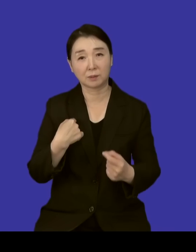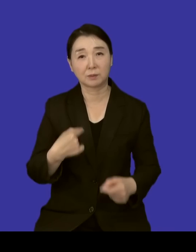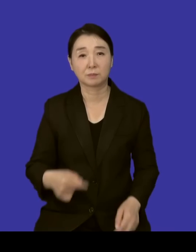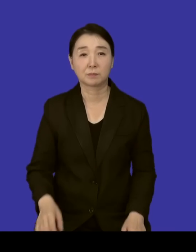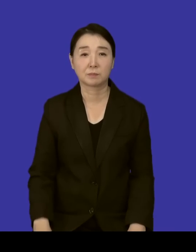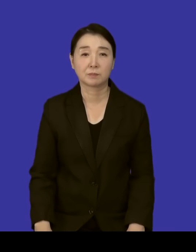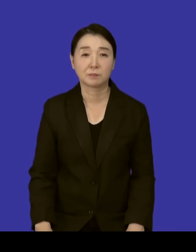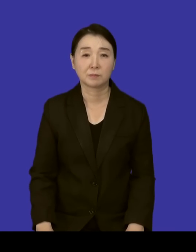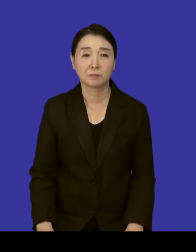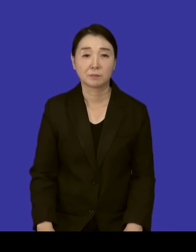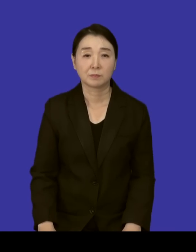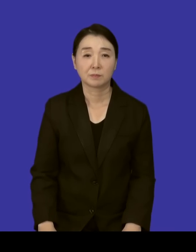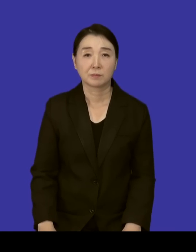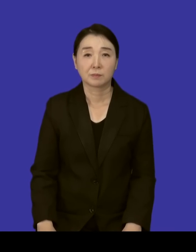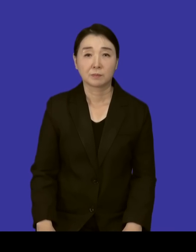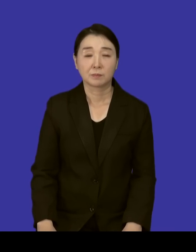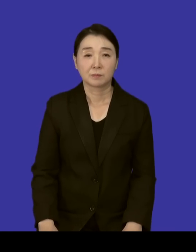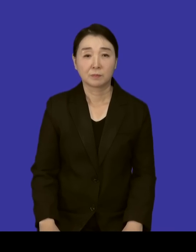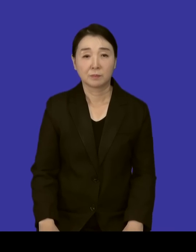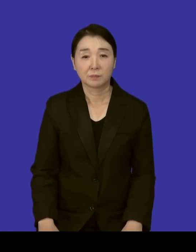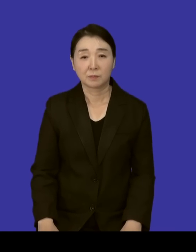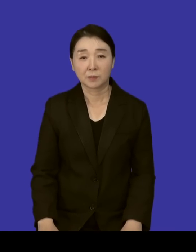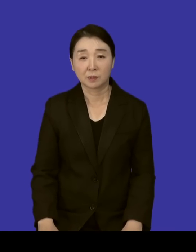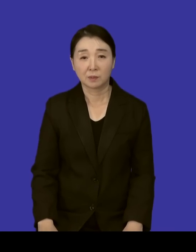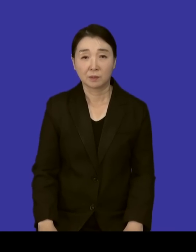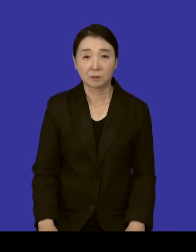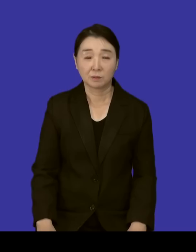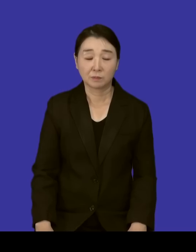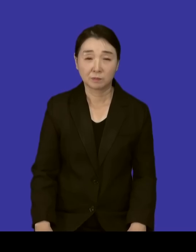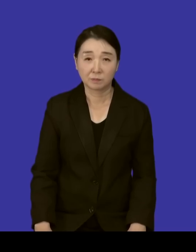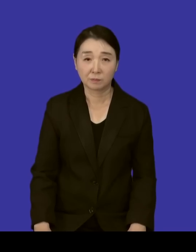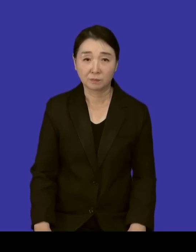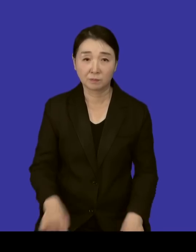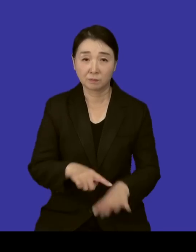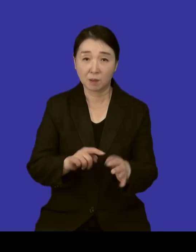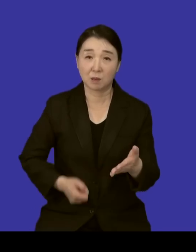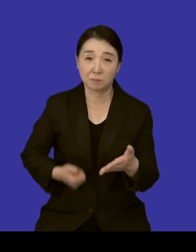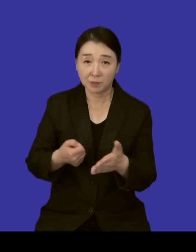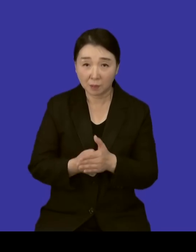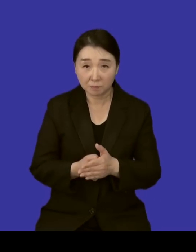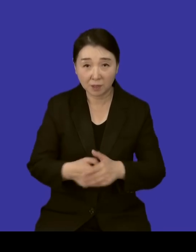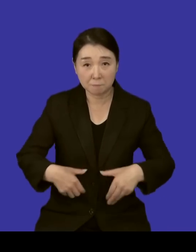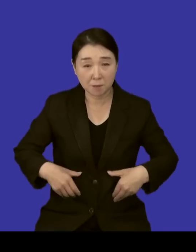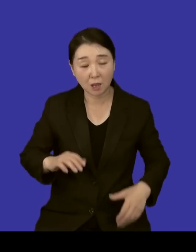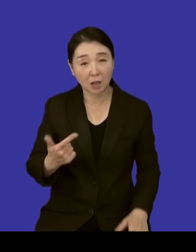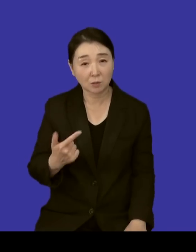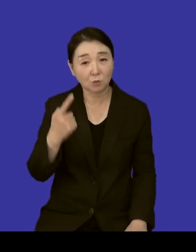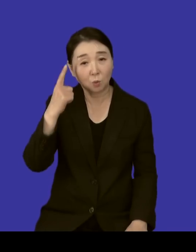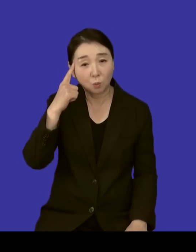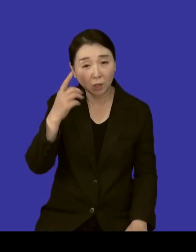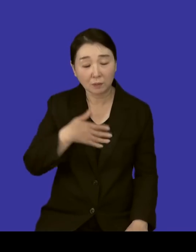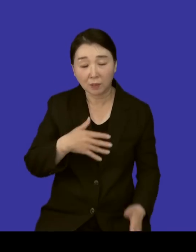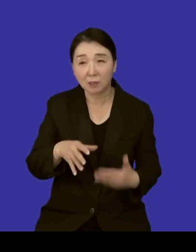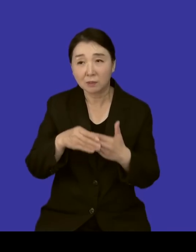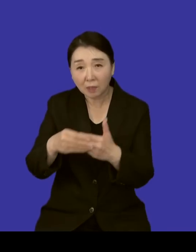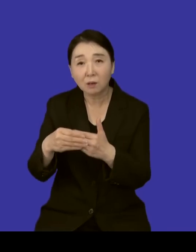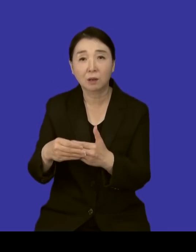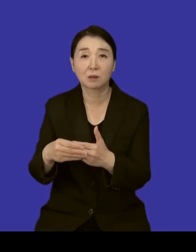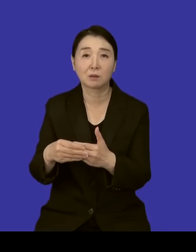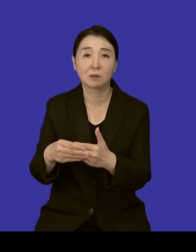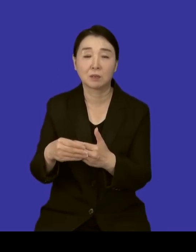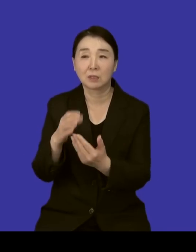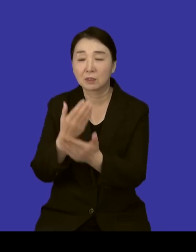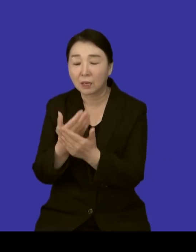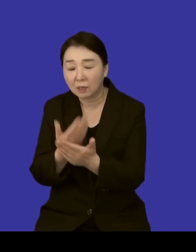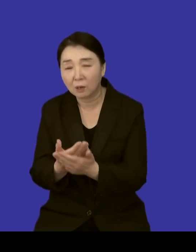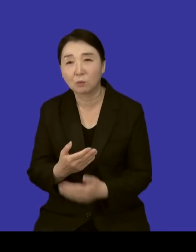네. 정말 이거는 담대함이 아니고 내가 그 전날도 저를 데려가라고 큐티노트에 써놨거든요. 네.